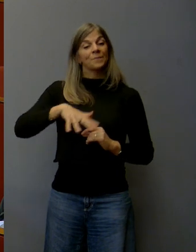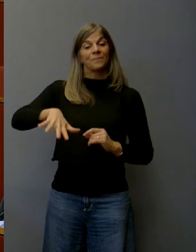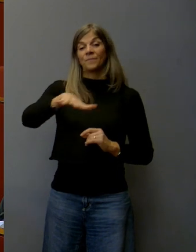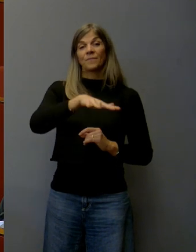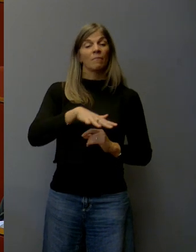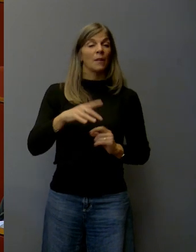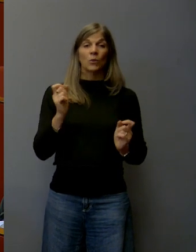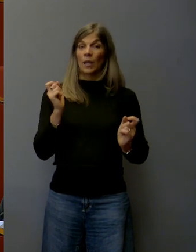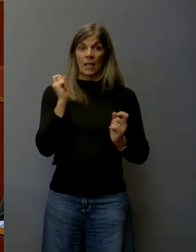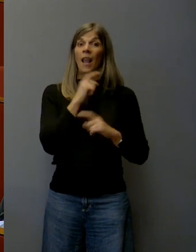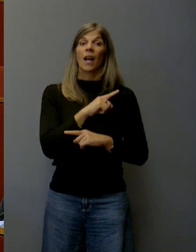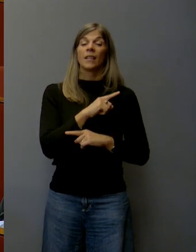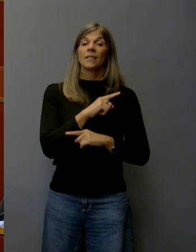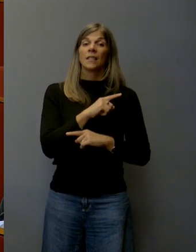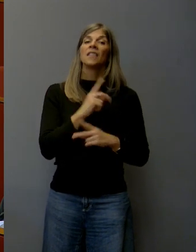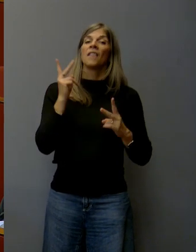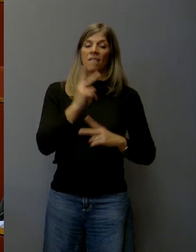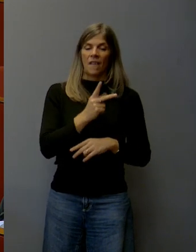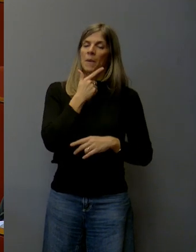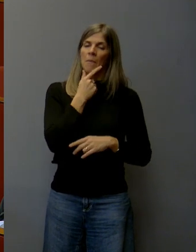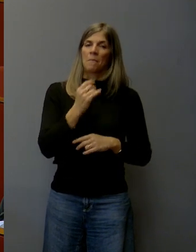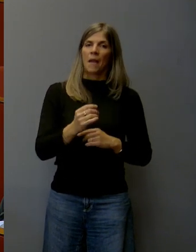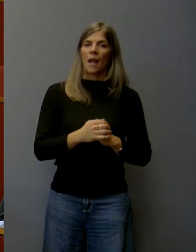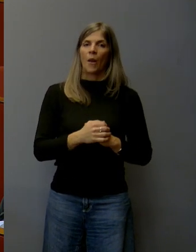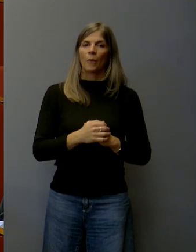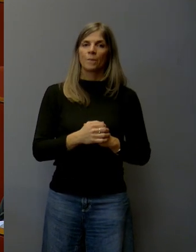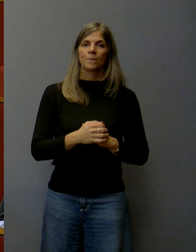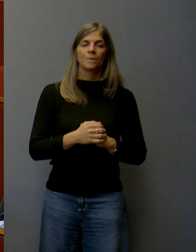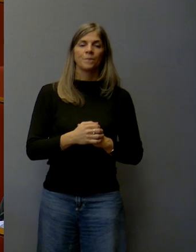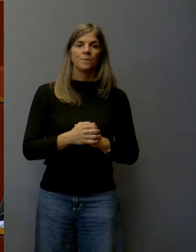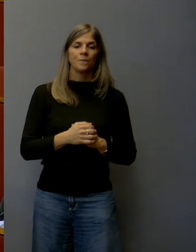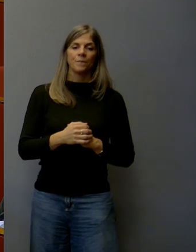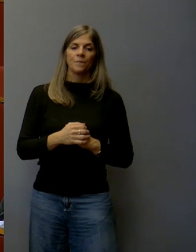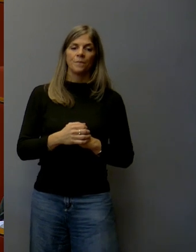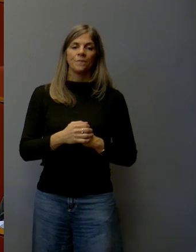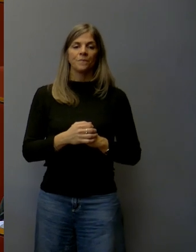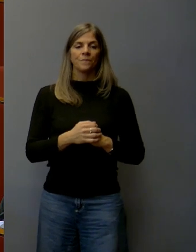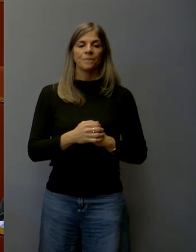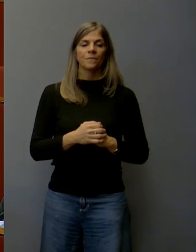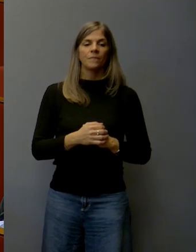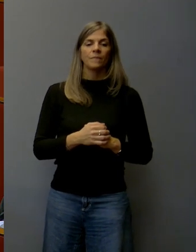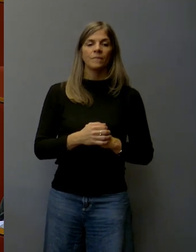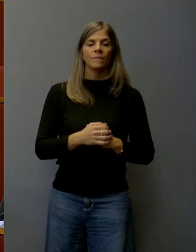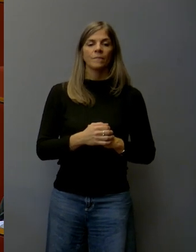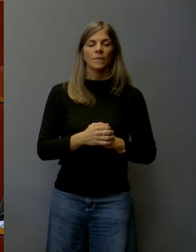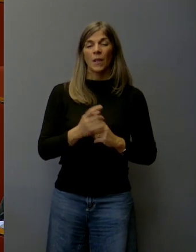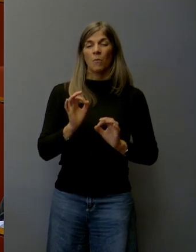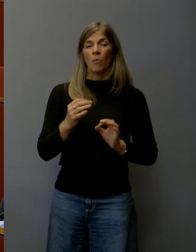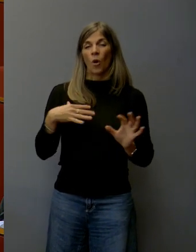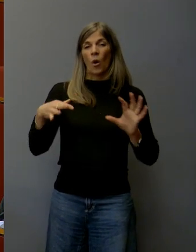bellissimo e rientra un po' nel discorso di cui prima facevo sulle associazioni